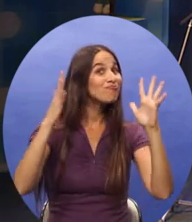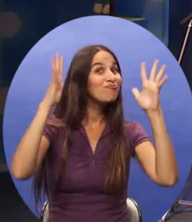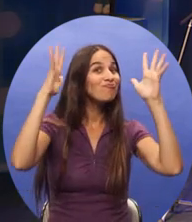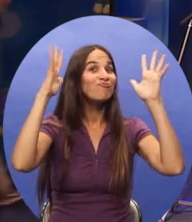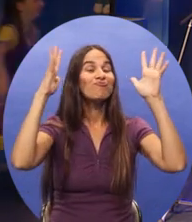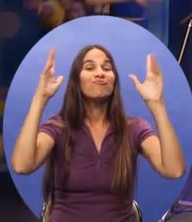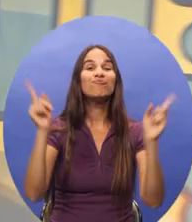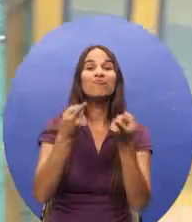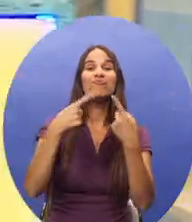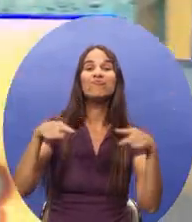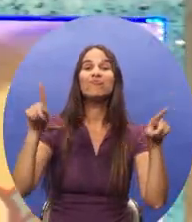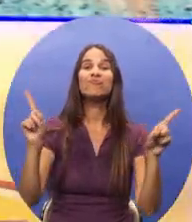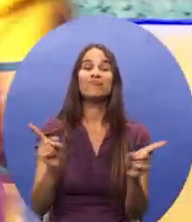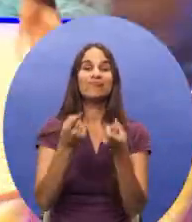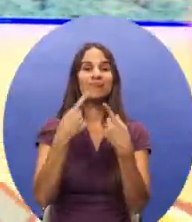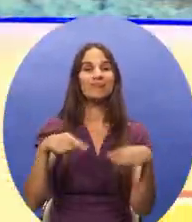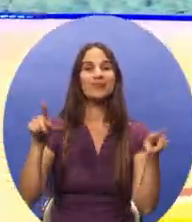דרורמי!